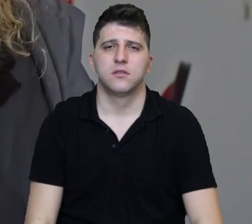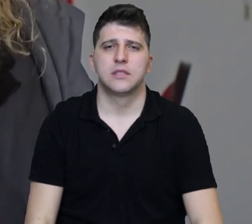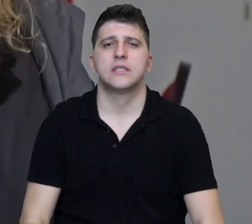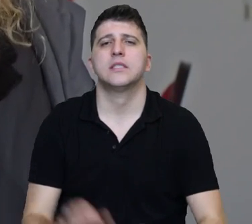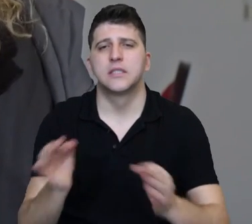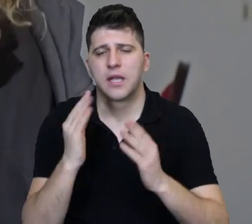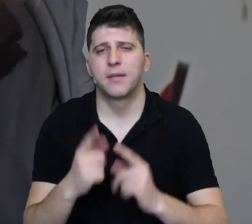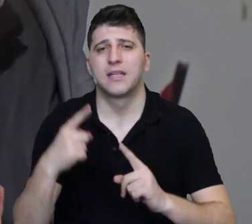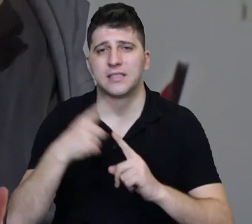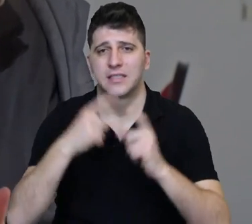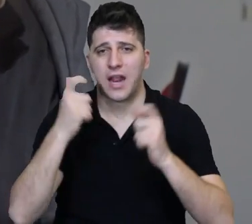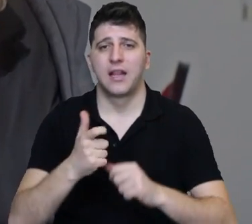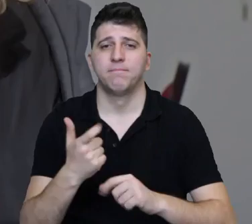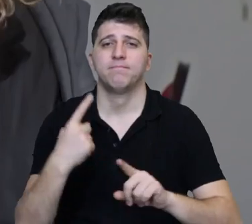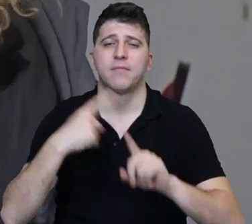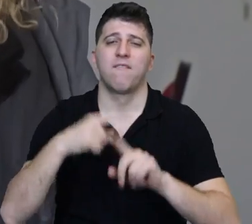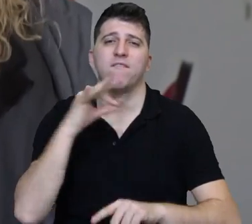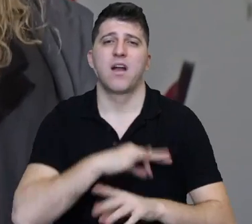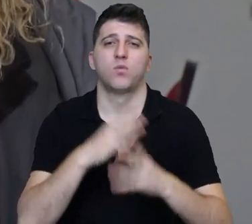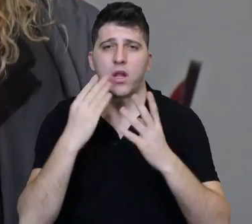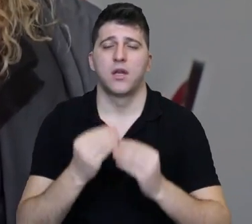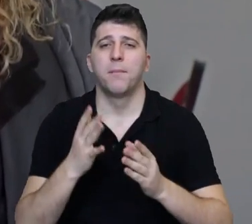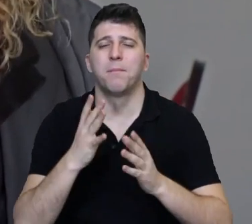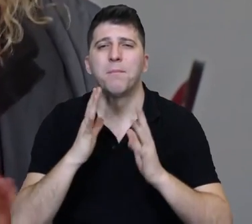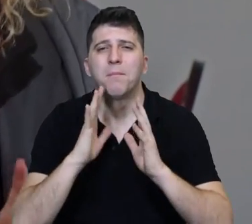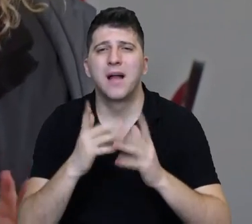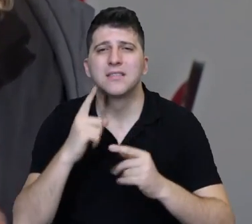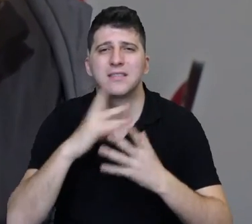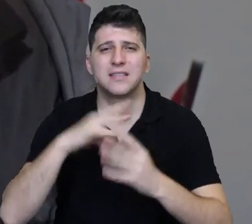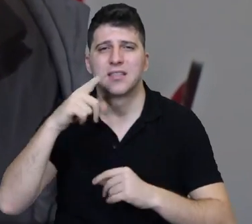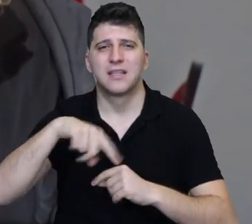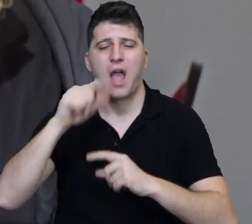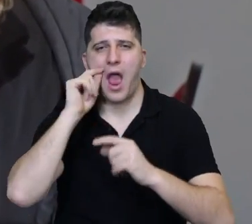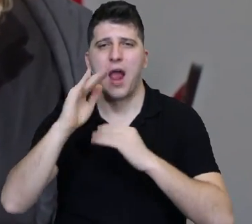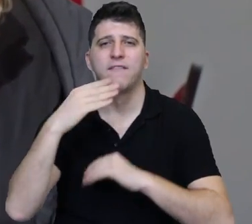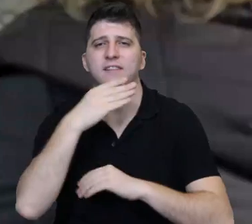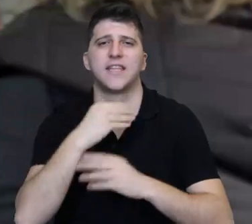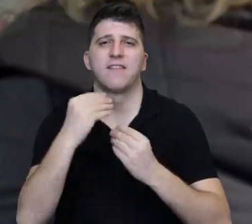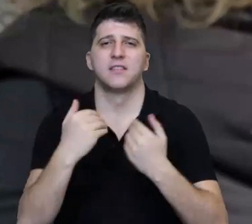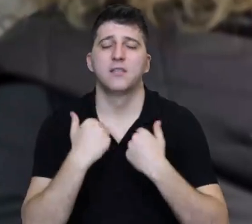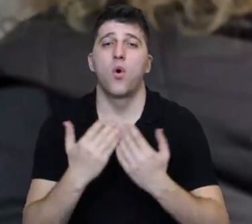Elbette bunun Taraklı'ya katkısı büyük olacak. Hatta bazı roller için yerel halka da fırsat tanıyacağız.